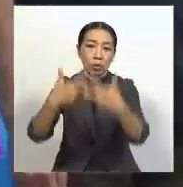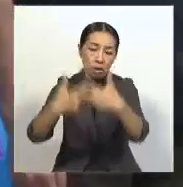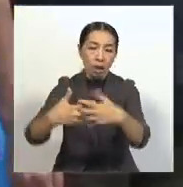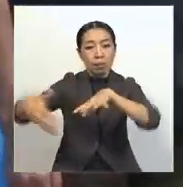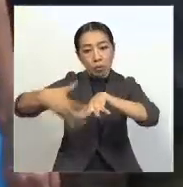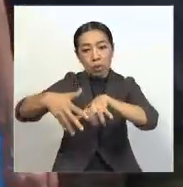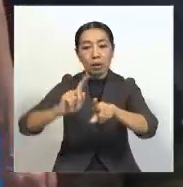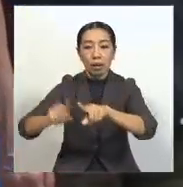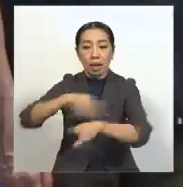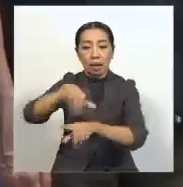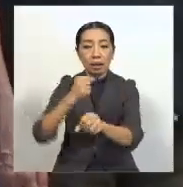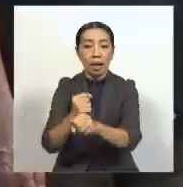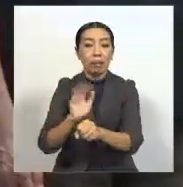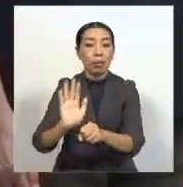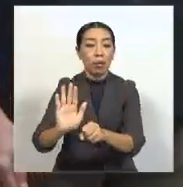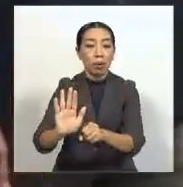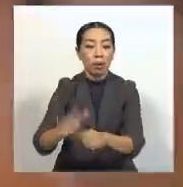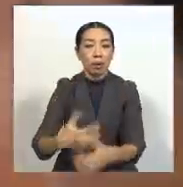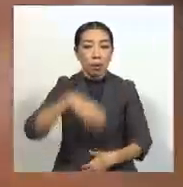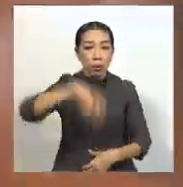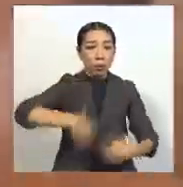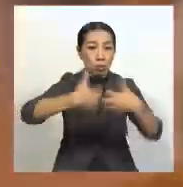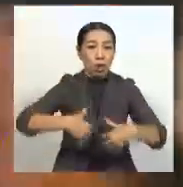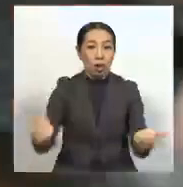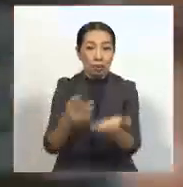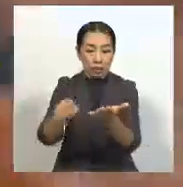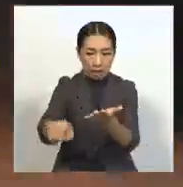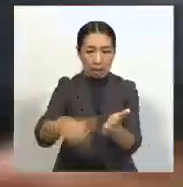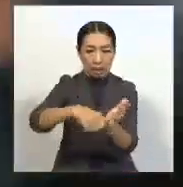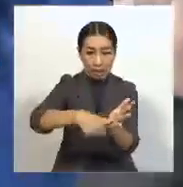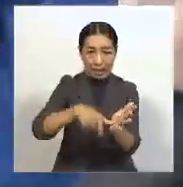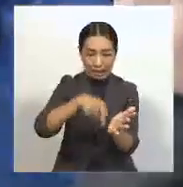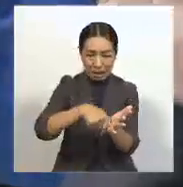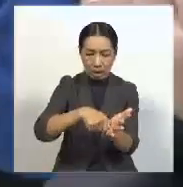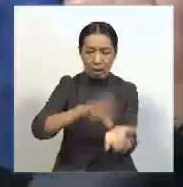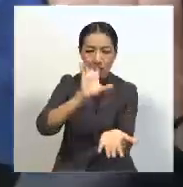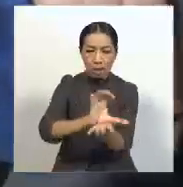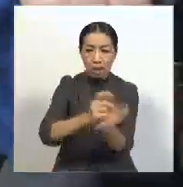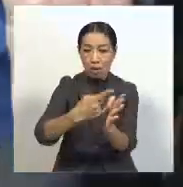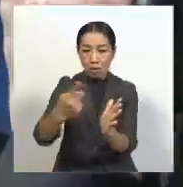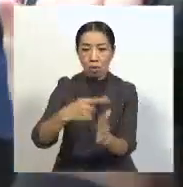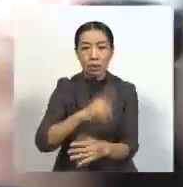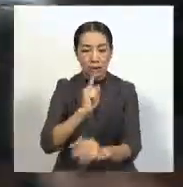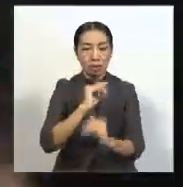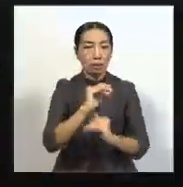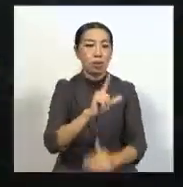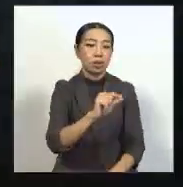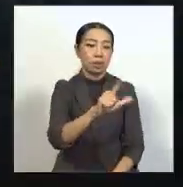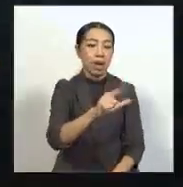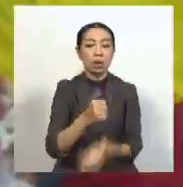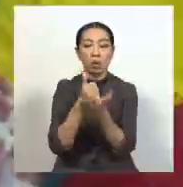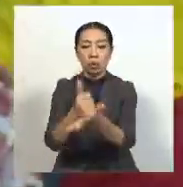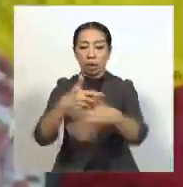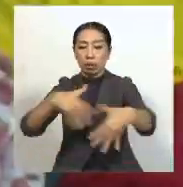มในของกรมส่งเสริมอุตสาหกรรมนะครับได้อนุมัติวงเงินเบื้องต้นไว้20ล้านบาทนะครับเพื่อช่วยเหลือให้